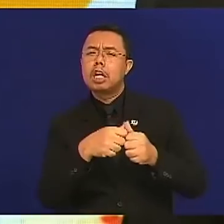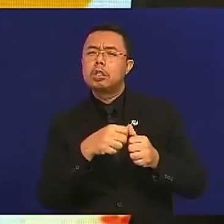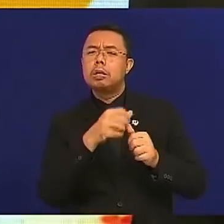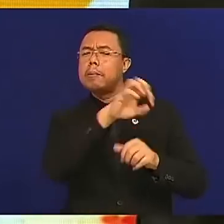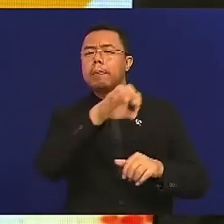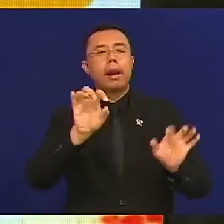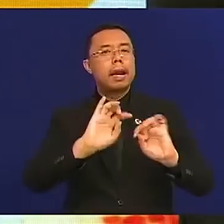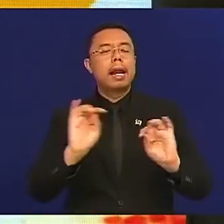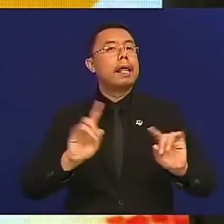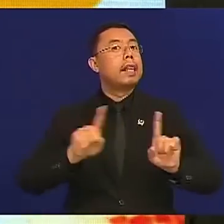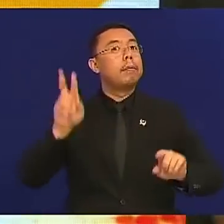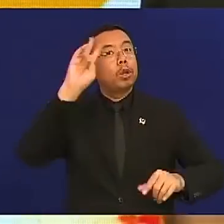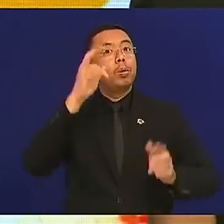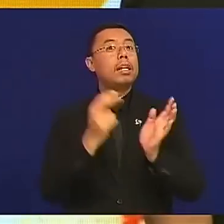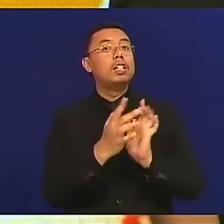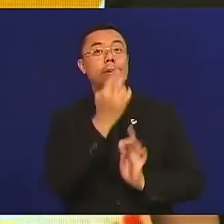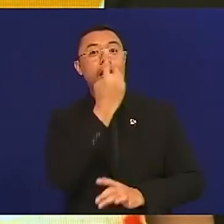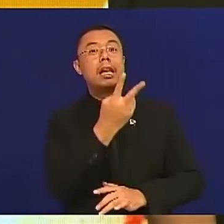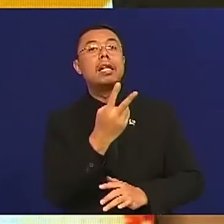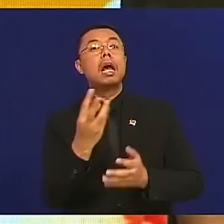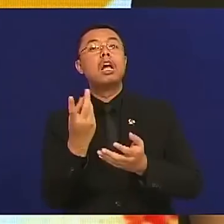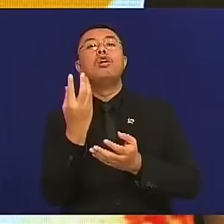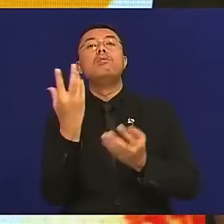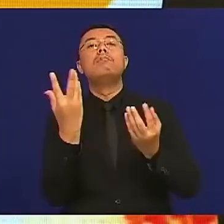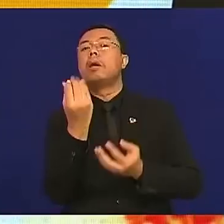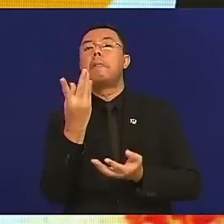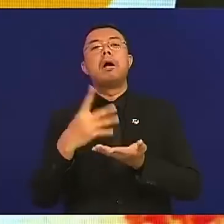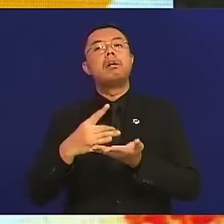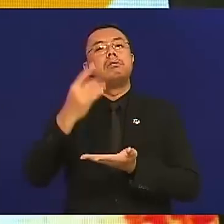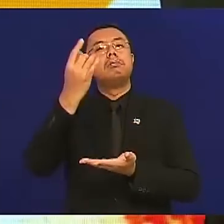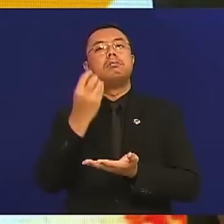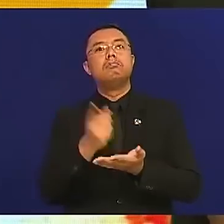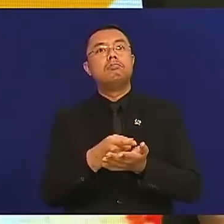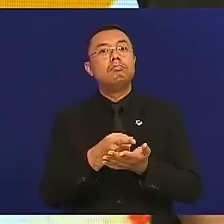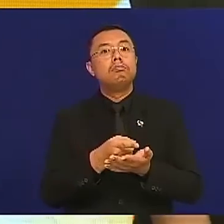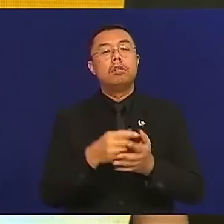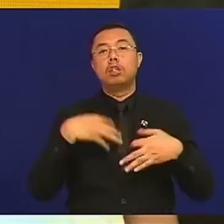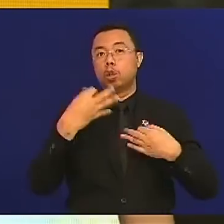dan lain-lain. Tapi dia melihat nilai jiwa manusia.